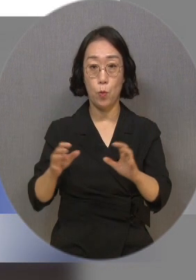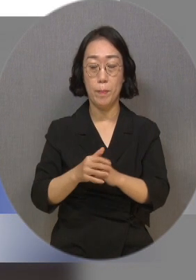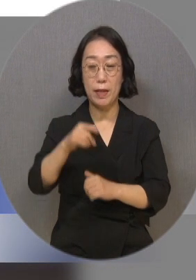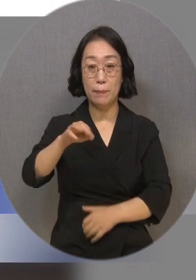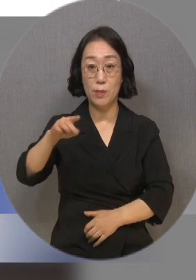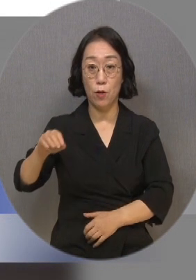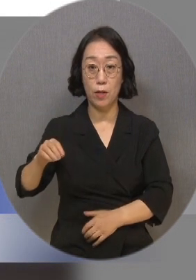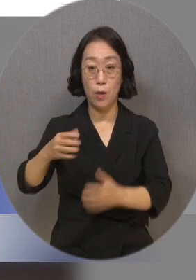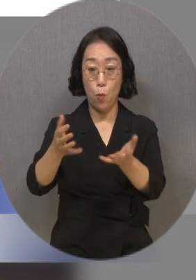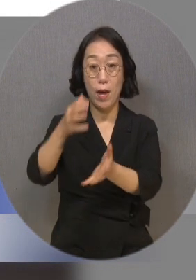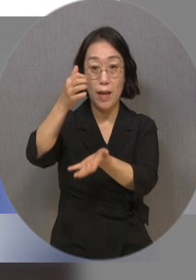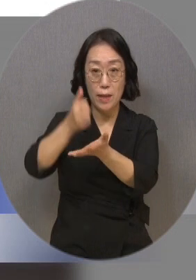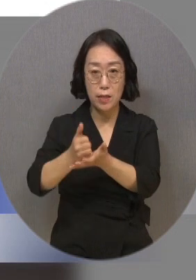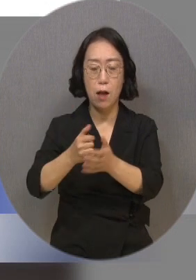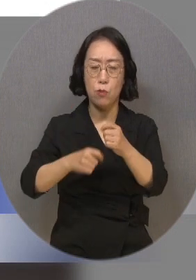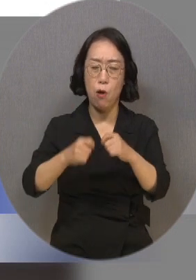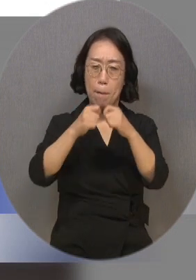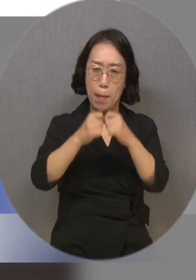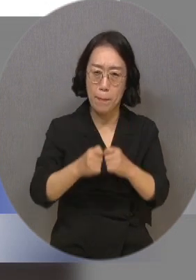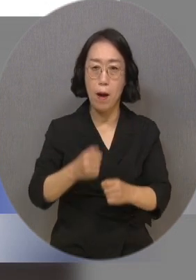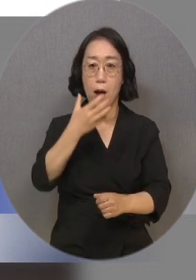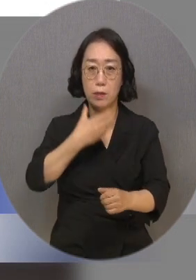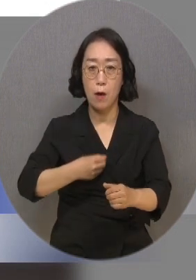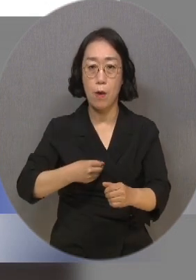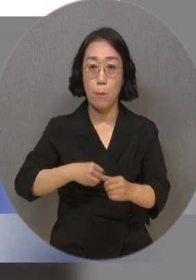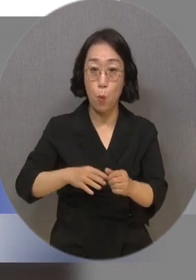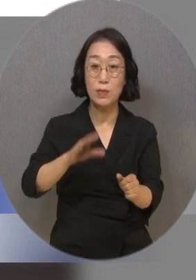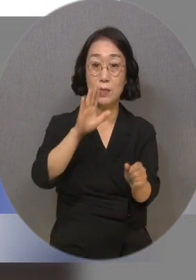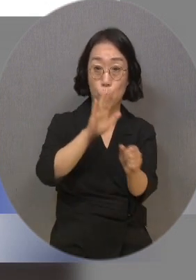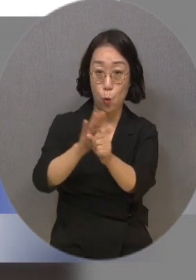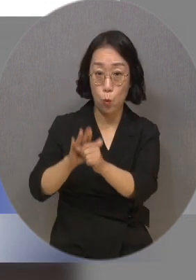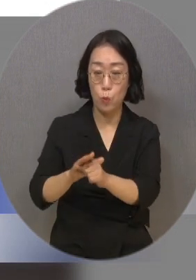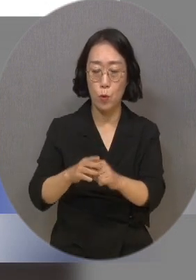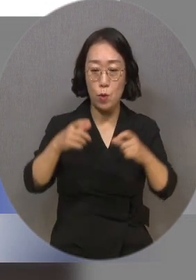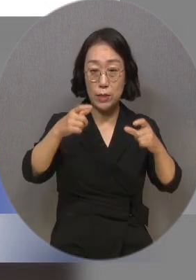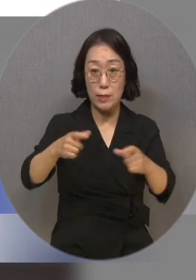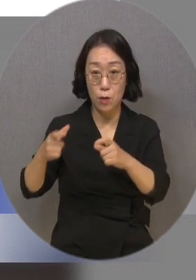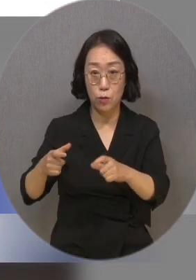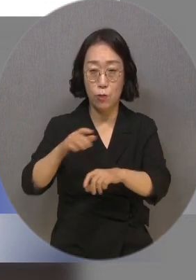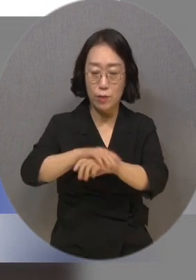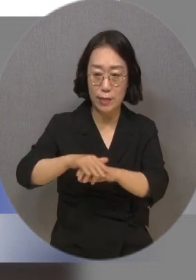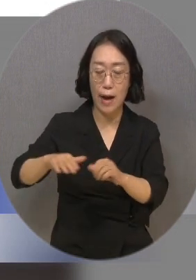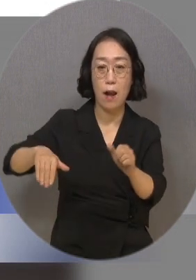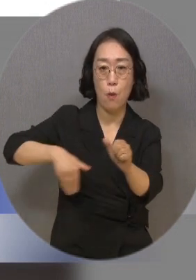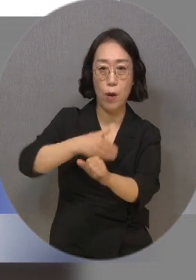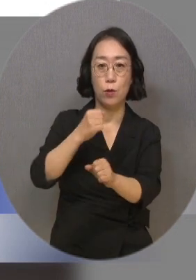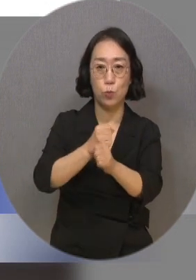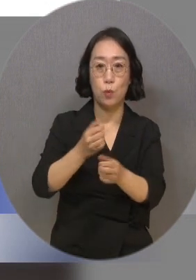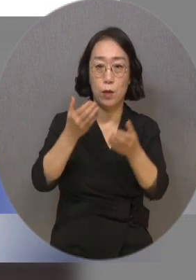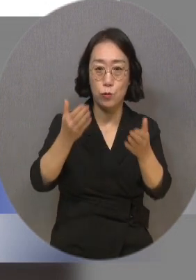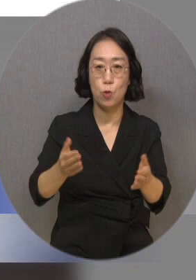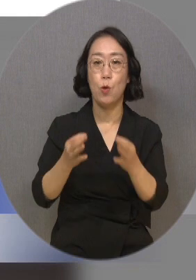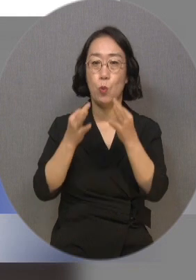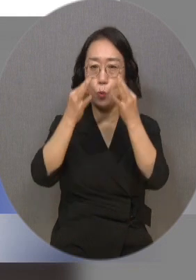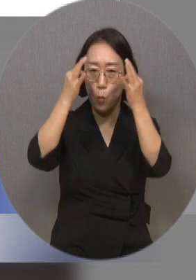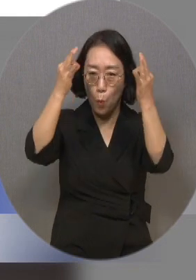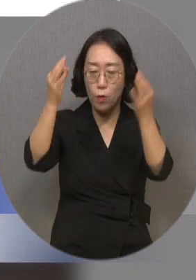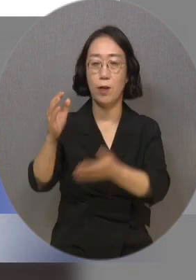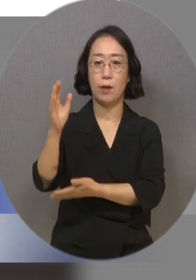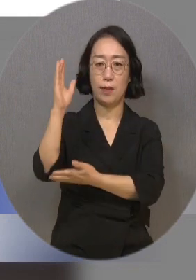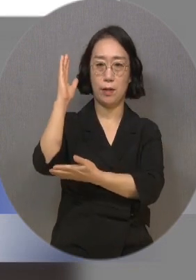회장은 더욱 촘촘하고 두터운 복지망과이 지역 혁신 복지 생태계를 조성하도록 노력하겠다고